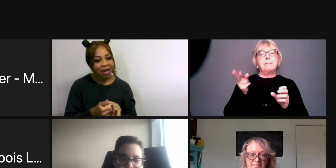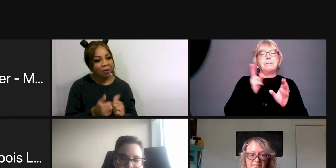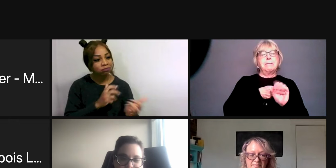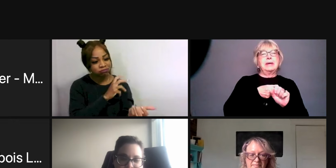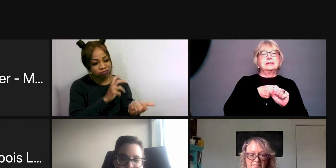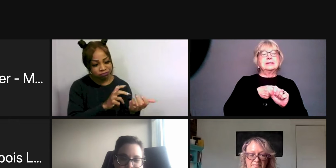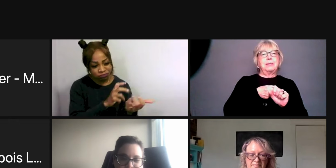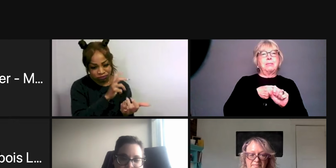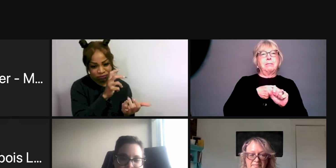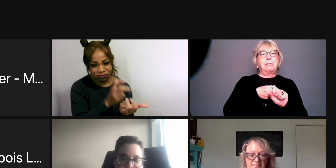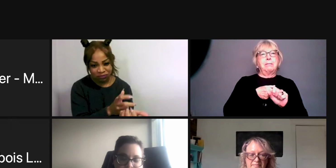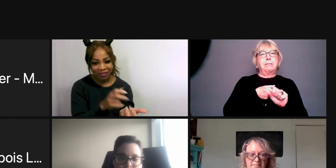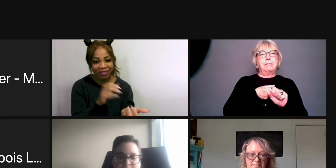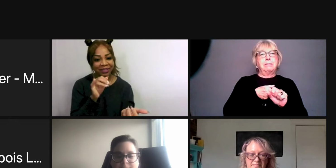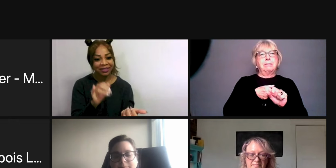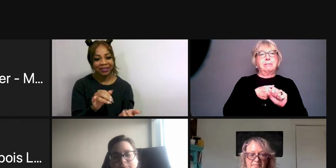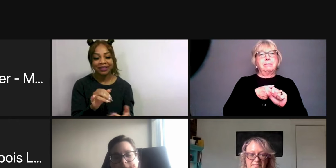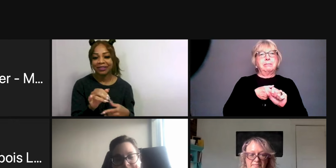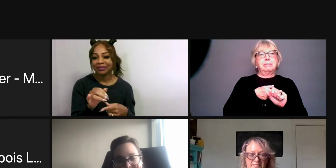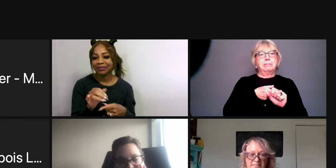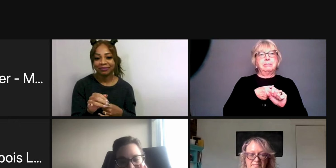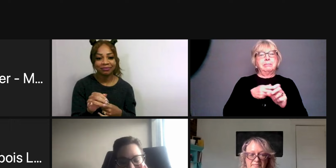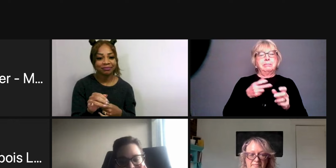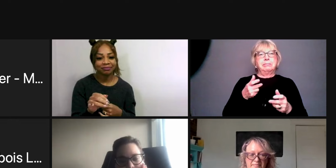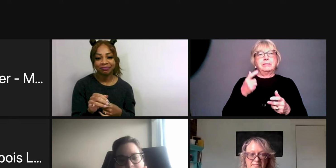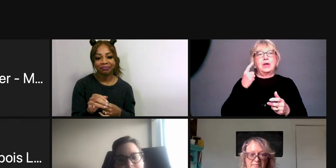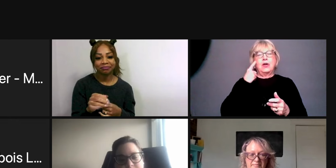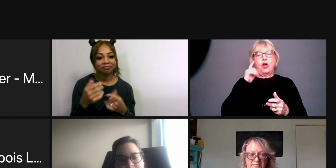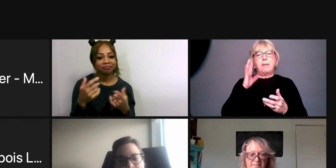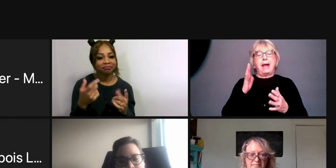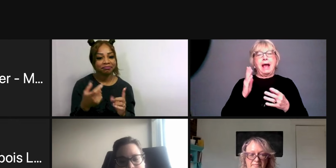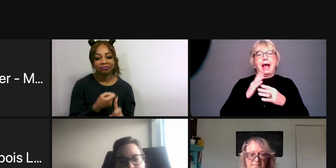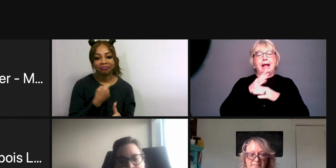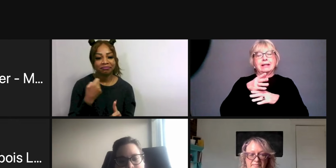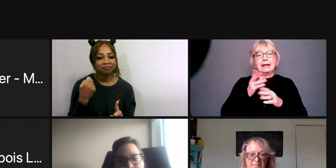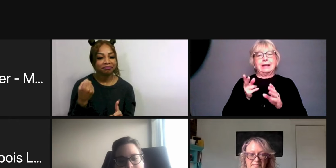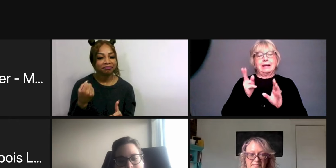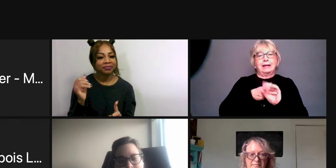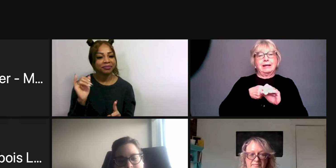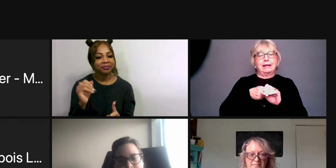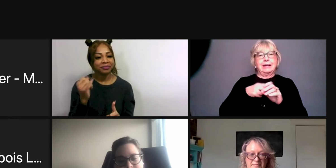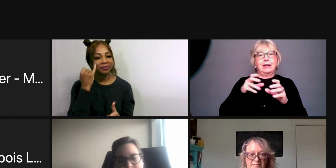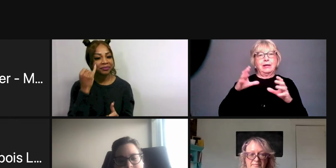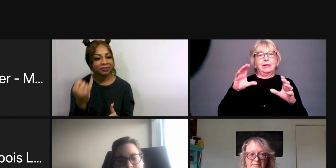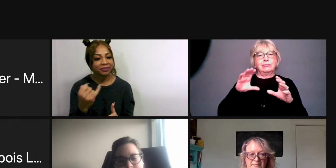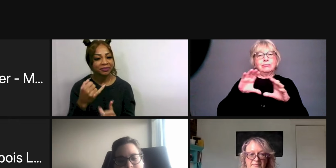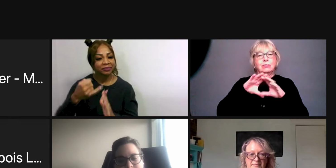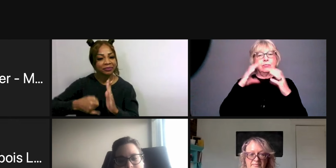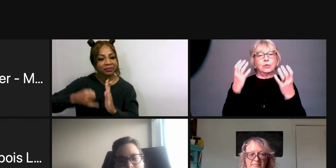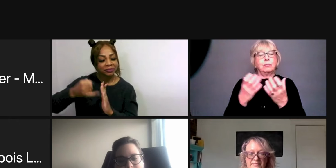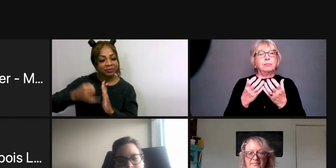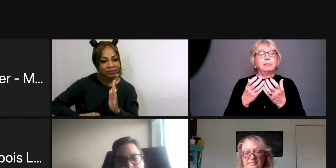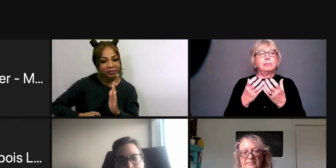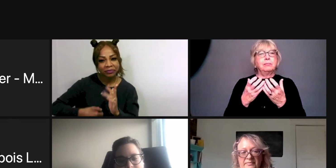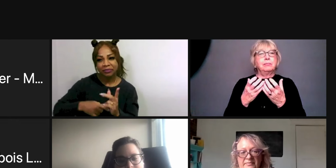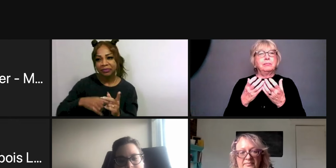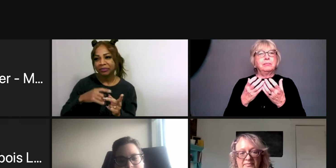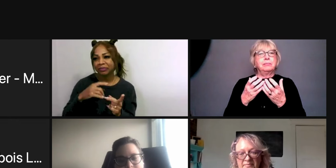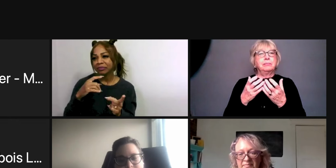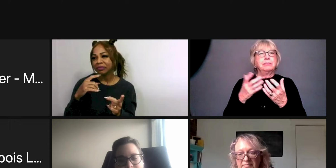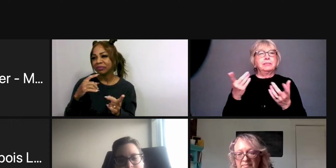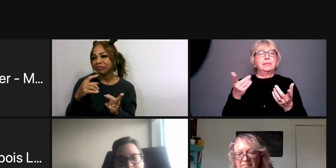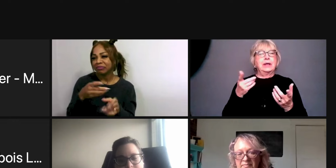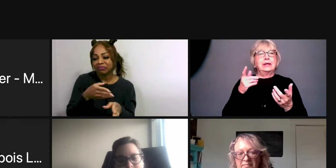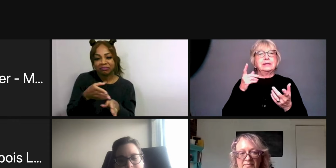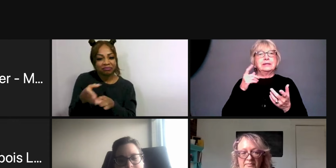alors la façon dont on rentre dans le cadre dans le fond c'est c'est arrimer